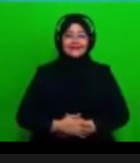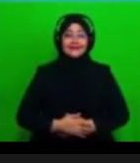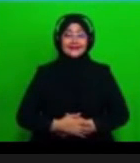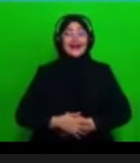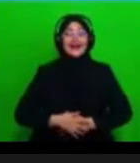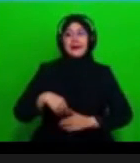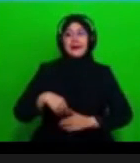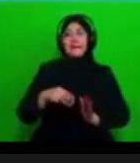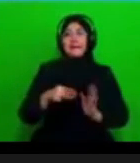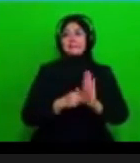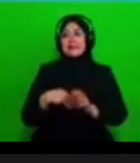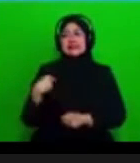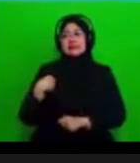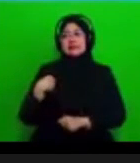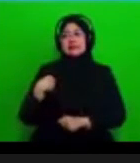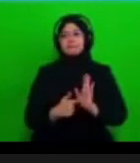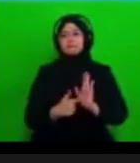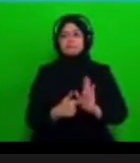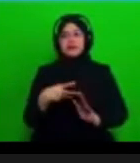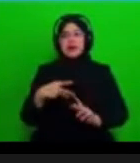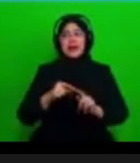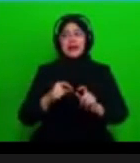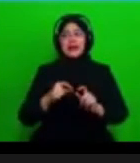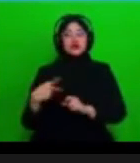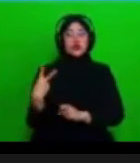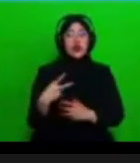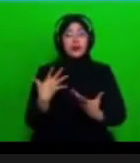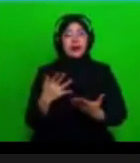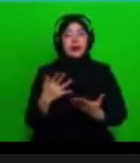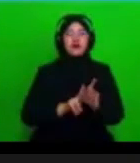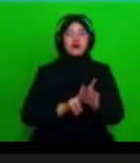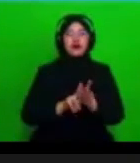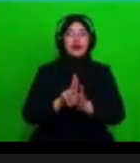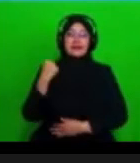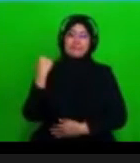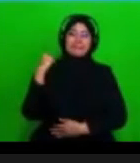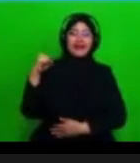paparkan, Mas Menteri kemudian merilis episode 2 yaitu Kampus Merdeka.